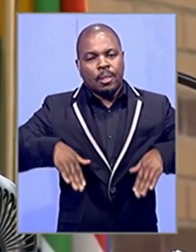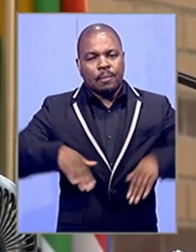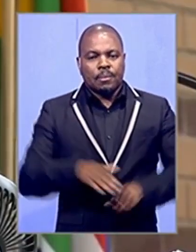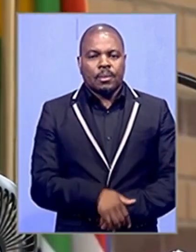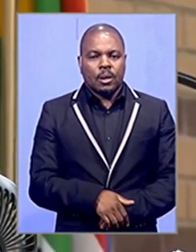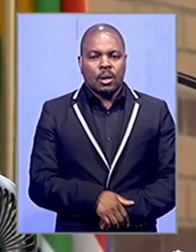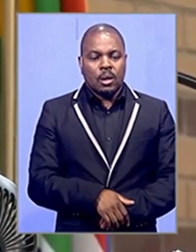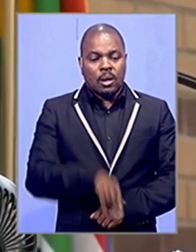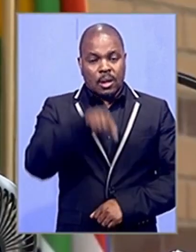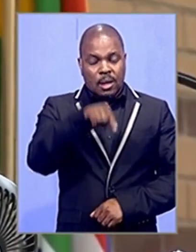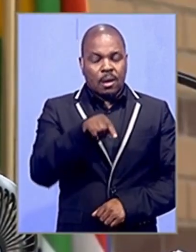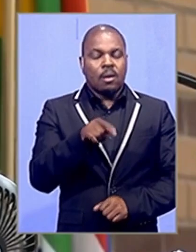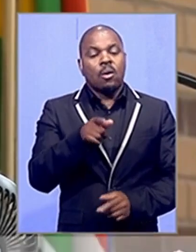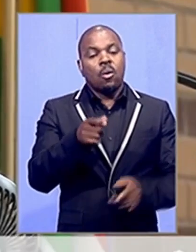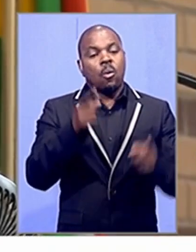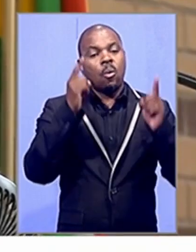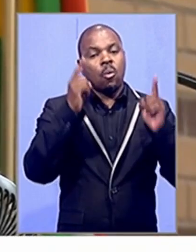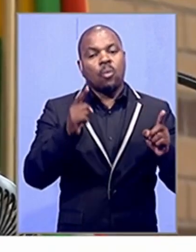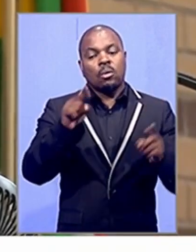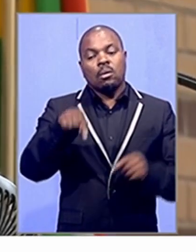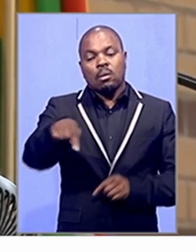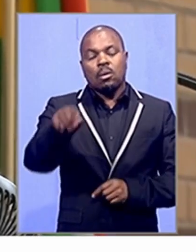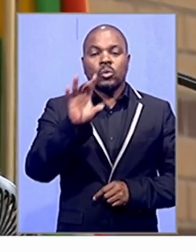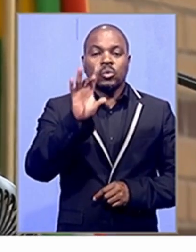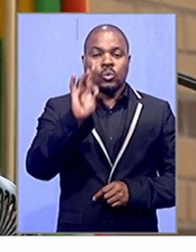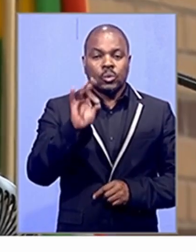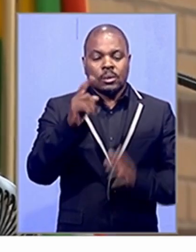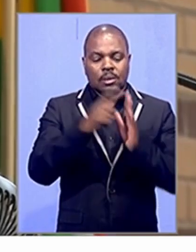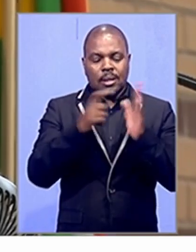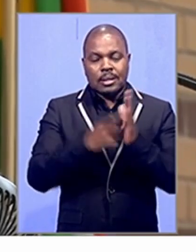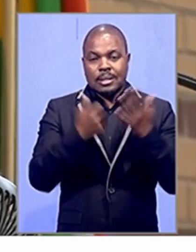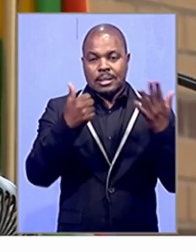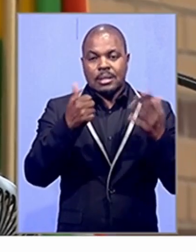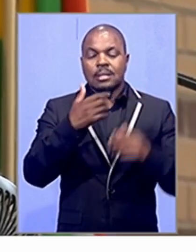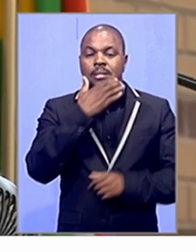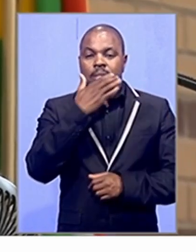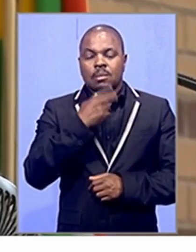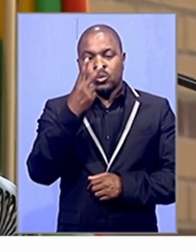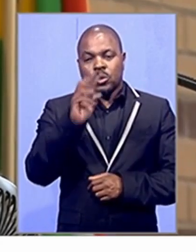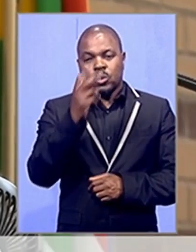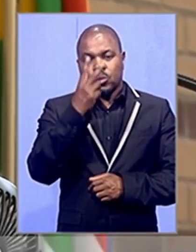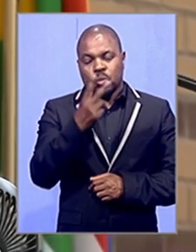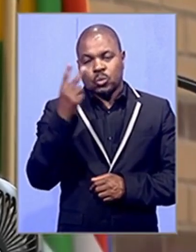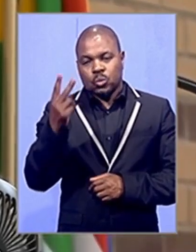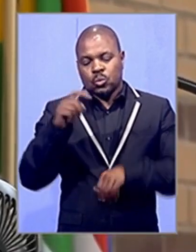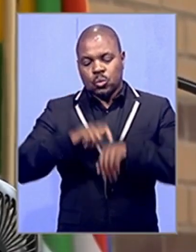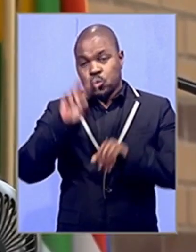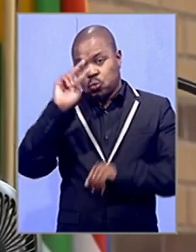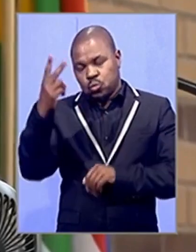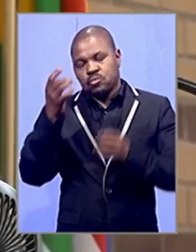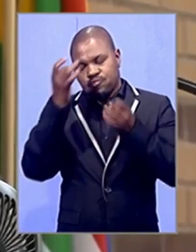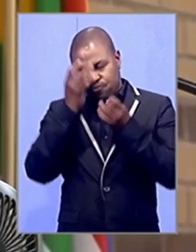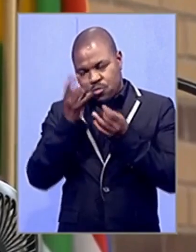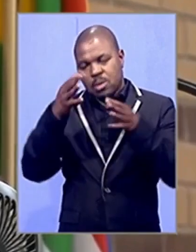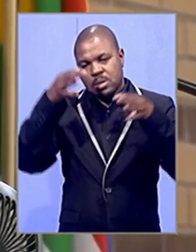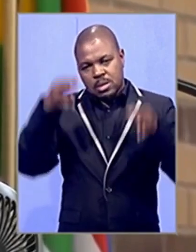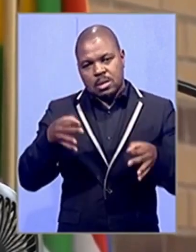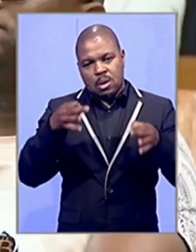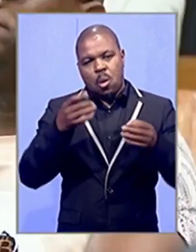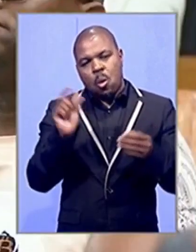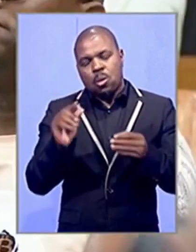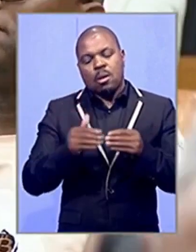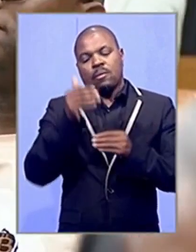and not a full judgment will be handed down on Tuesday the 6th of December 2022 at 2 p.m. or soon